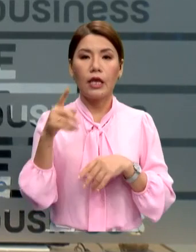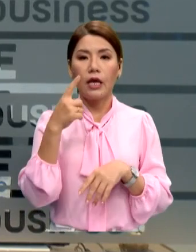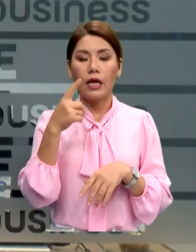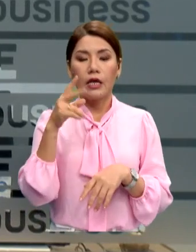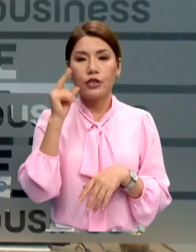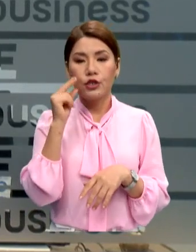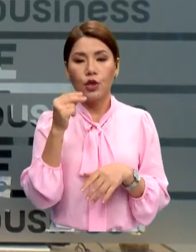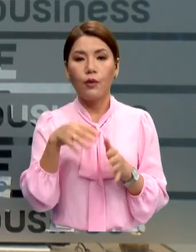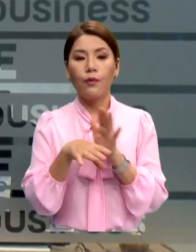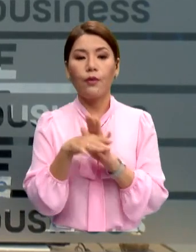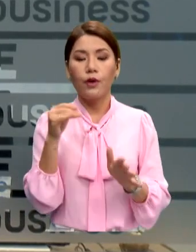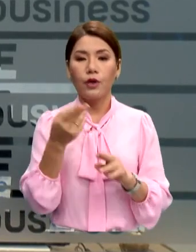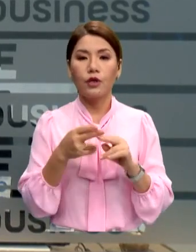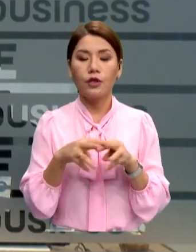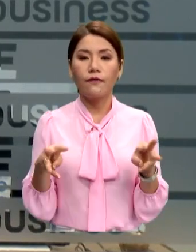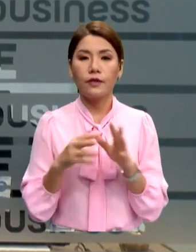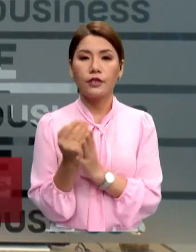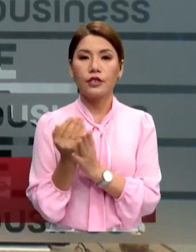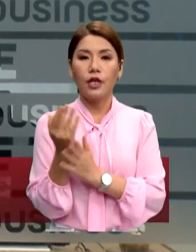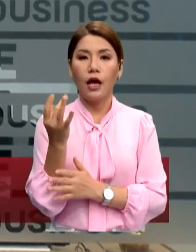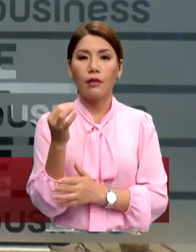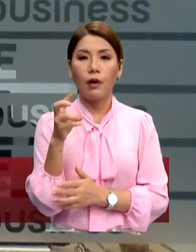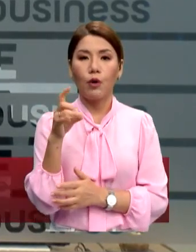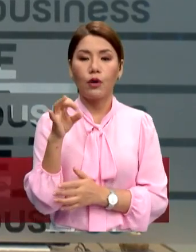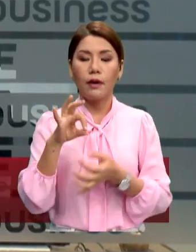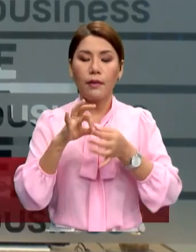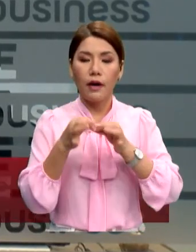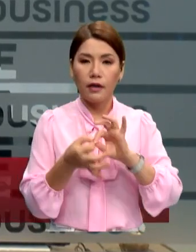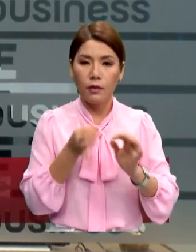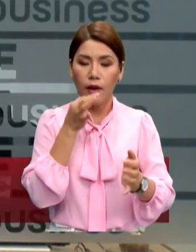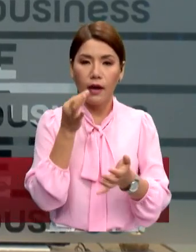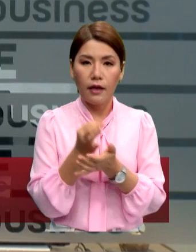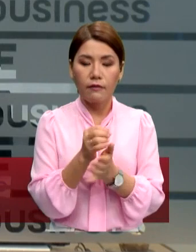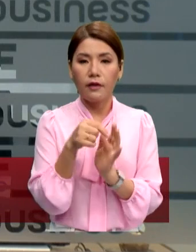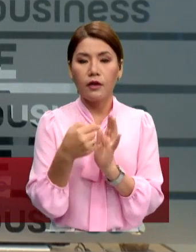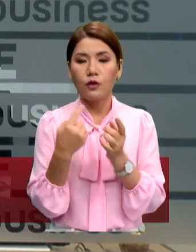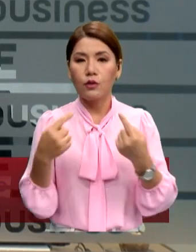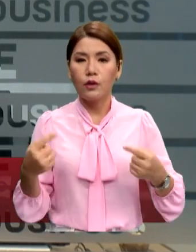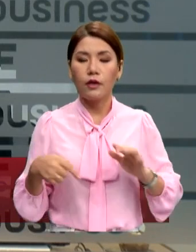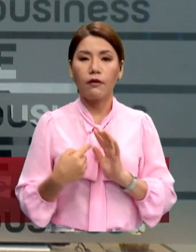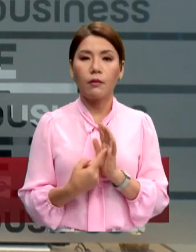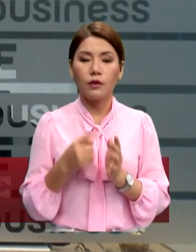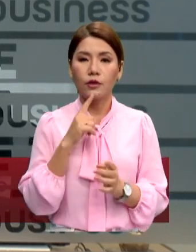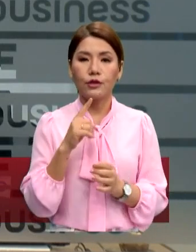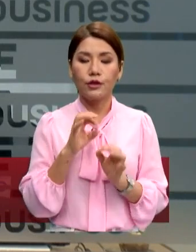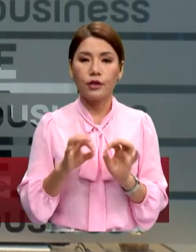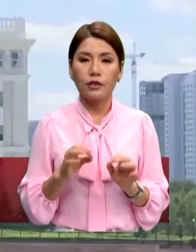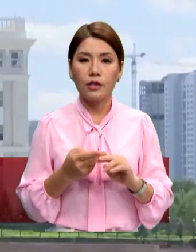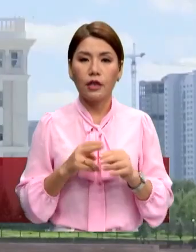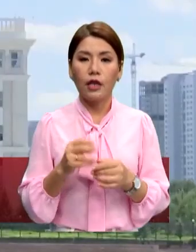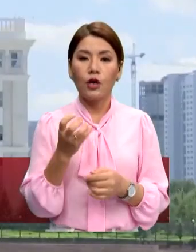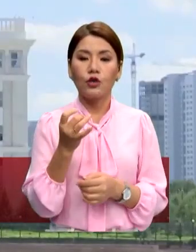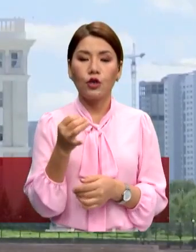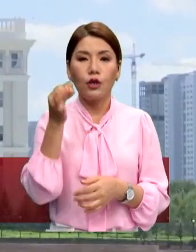президентских выборов. Вице-министр юстиции Алма Муканова сегодня подробно ответила на эти и другие вопросы журналистов. В частности,